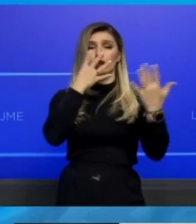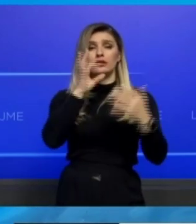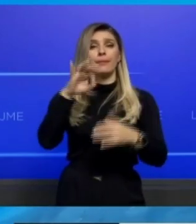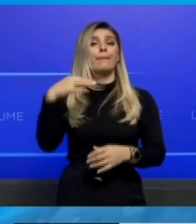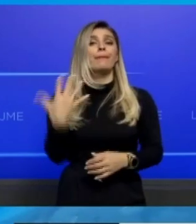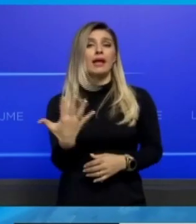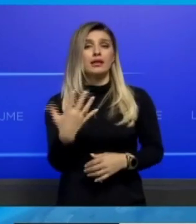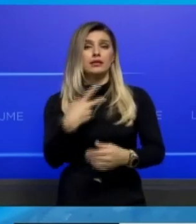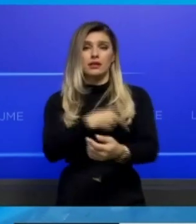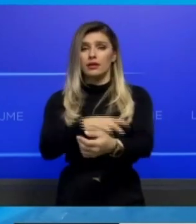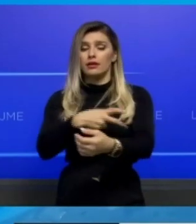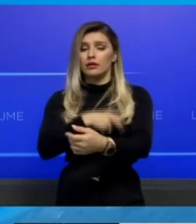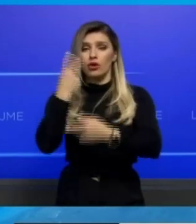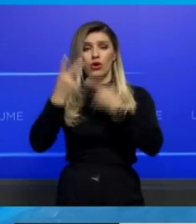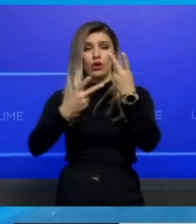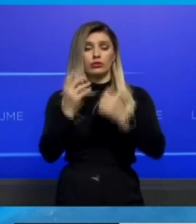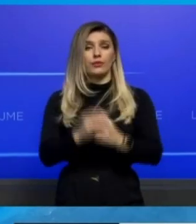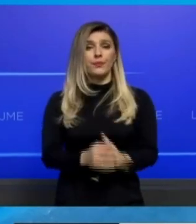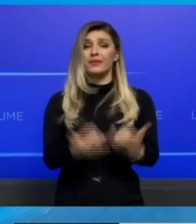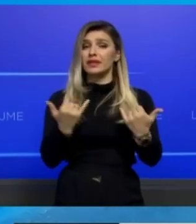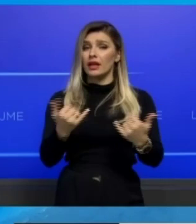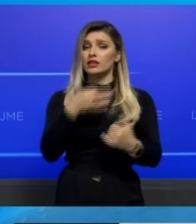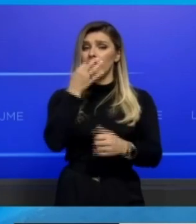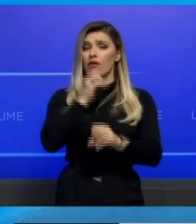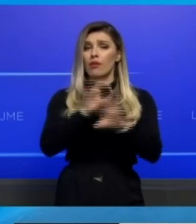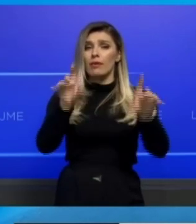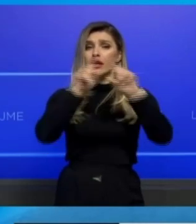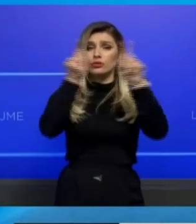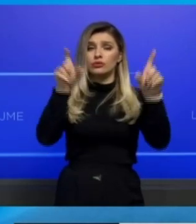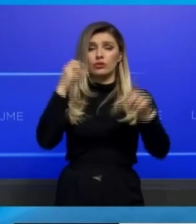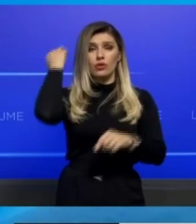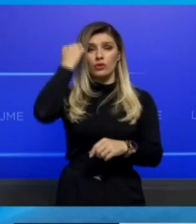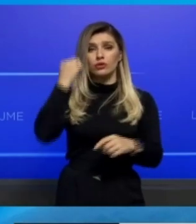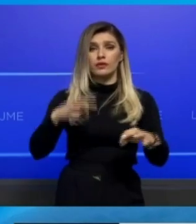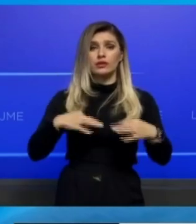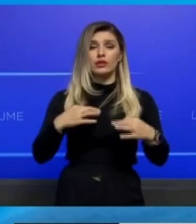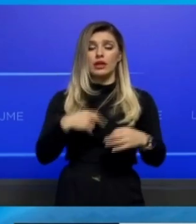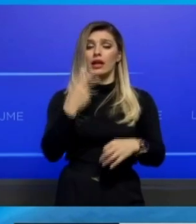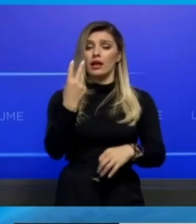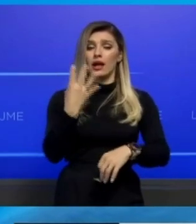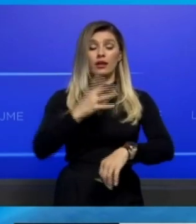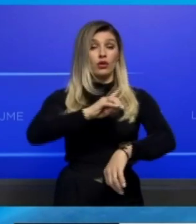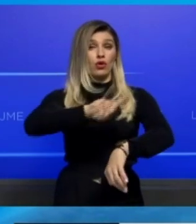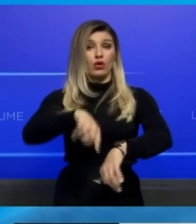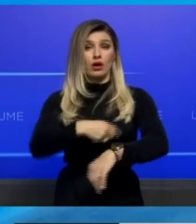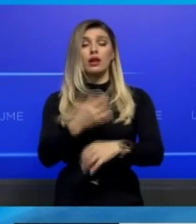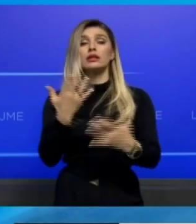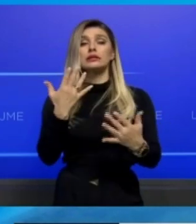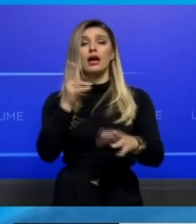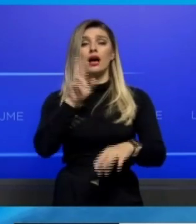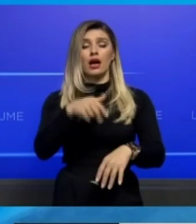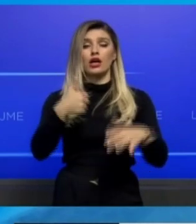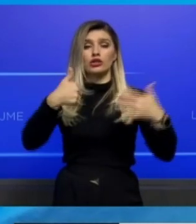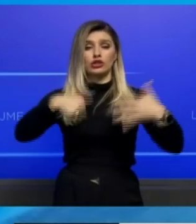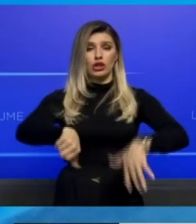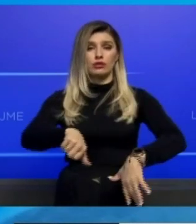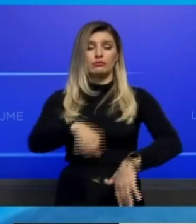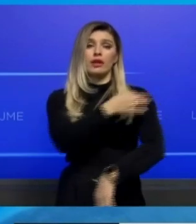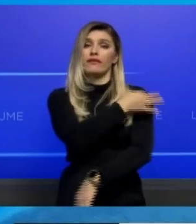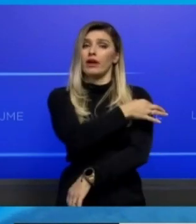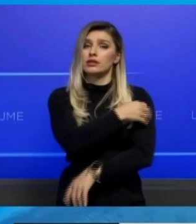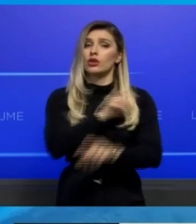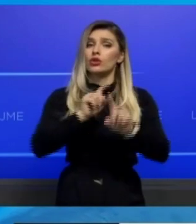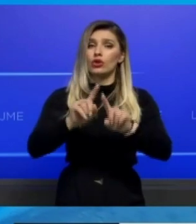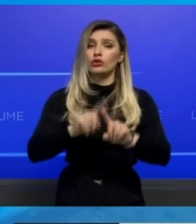kryera. Sipas të dhënave nga Instituti Kombëtar i Shëndetësisë Publike të Kosovës, në 24 orët e fundit janë dhënë mbi 6000 doza të vaksinës